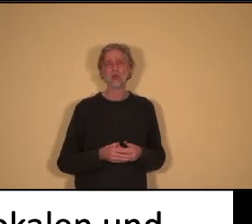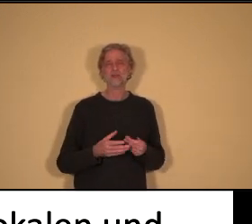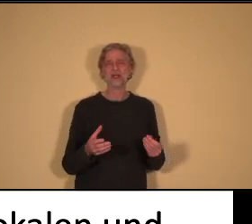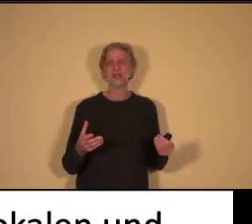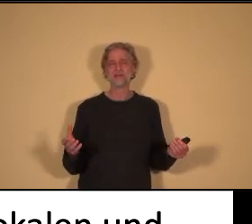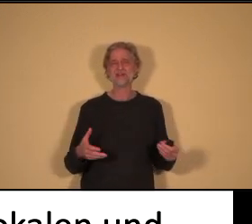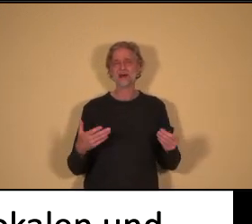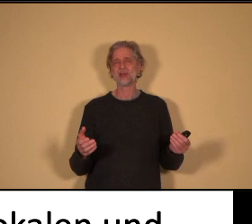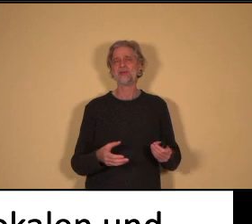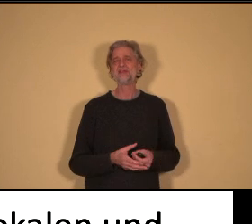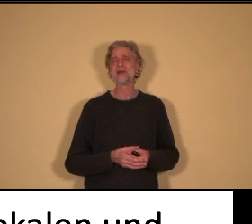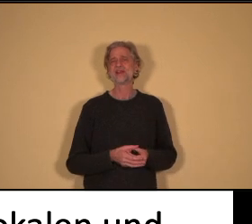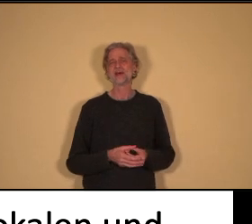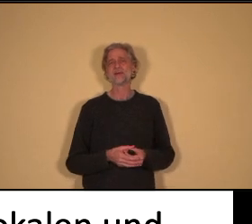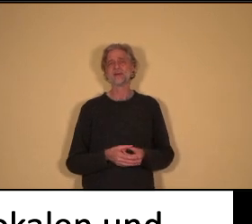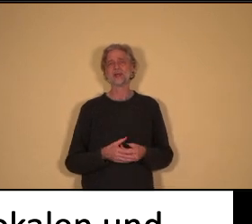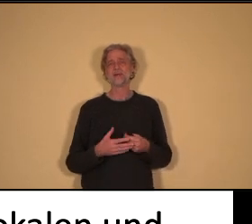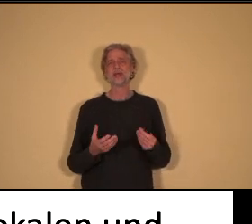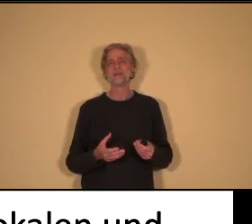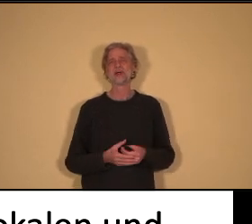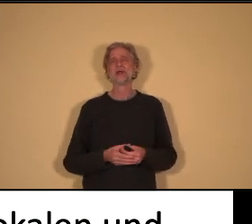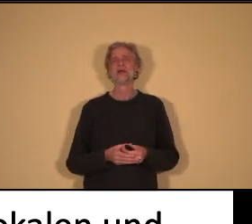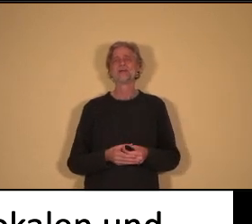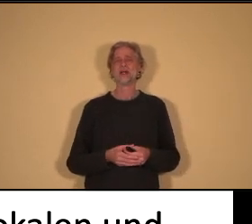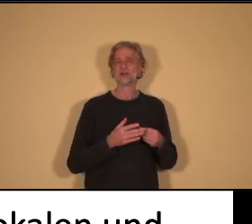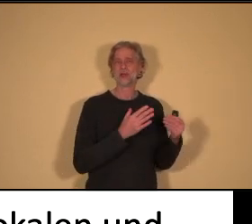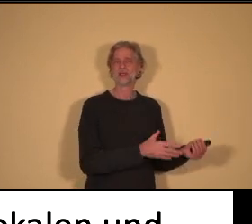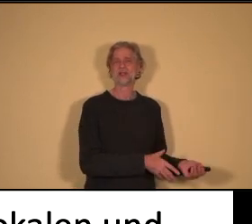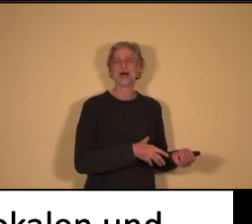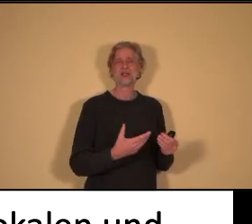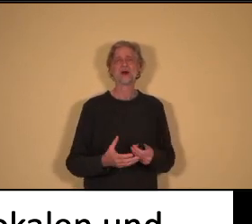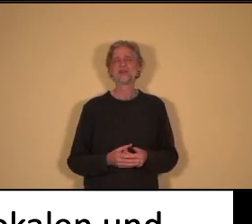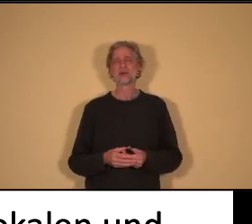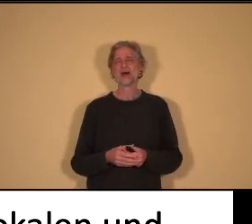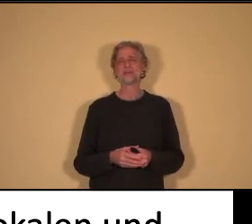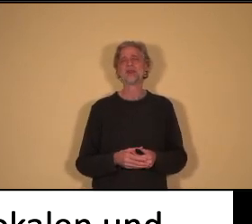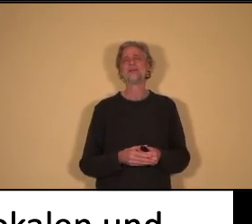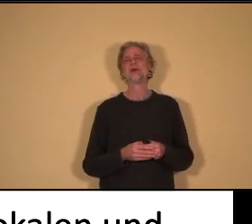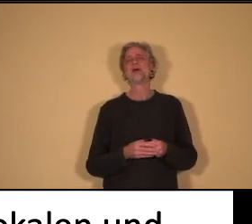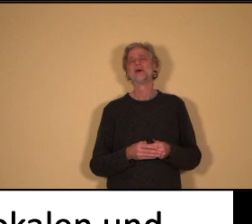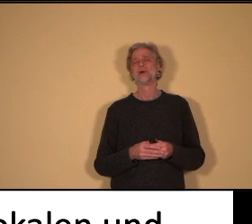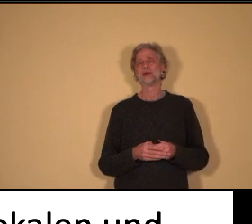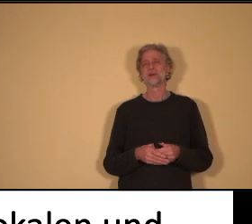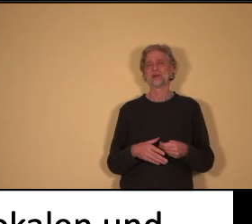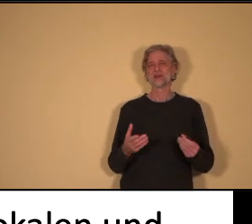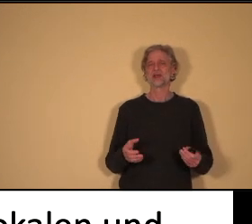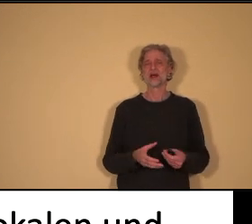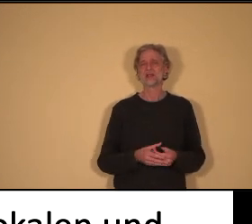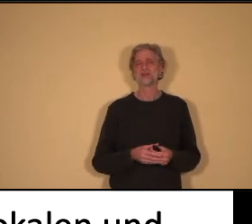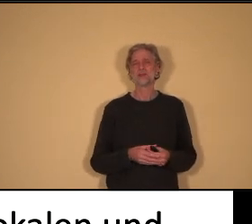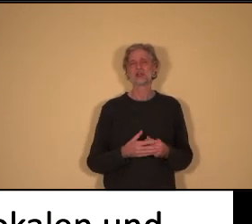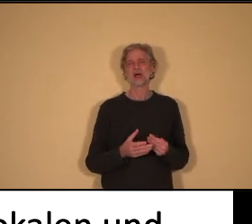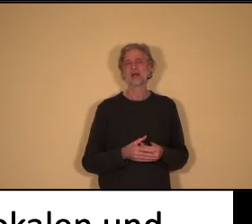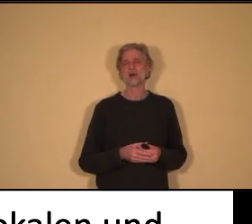der Oberflächengewässer, also der Fließgewässer, nimmt ab, weil natürlich die Einspeisung abnimmt. Und das hat